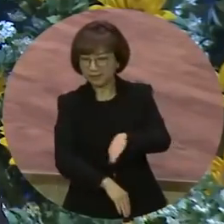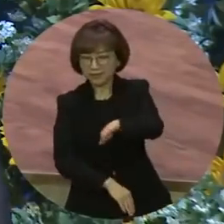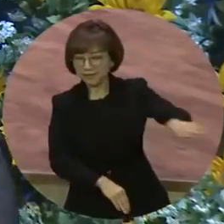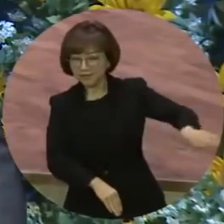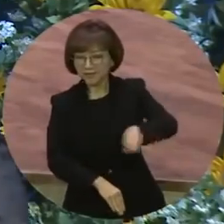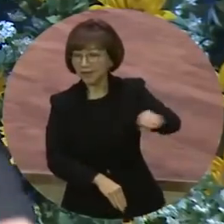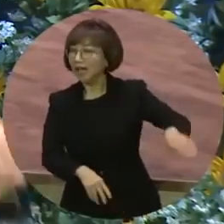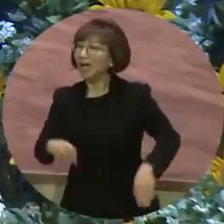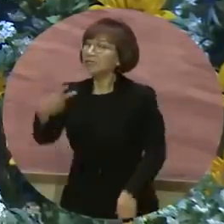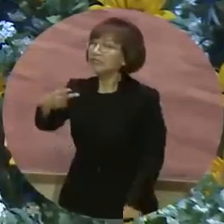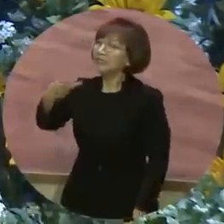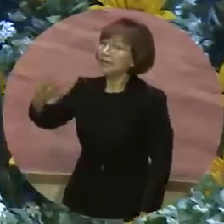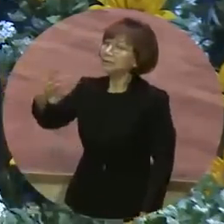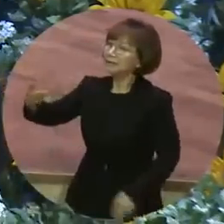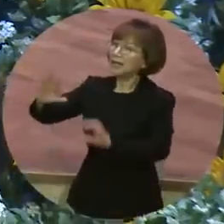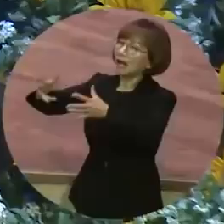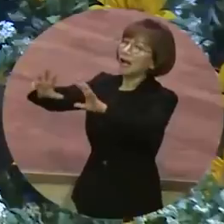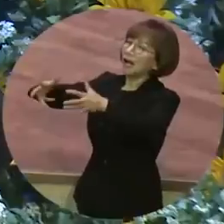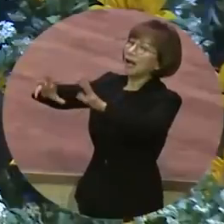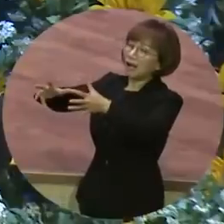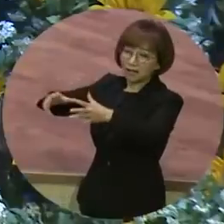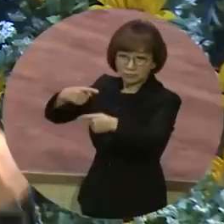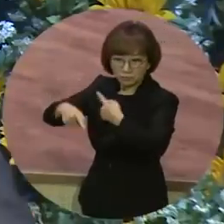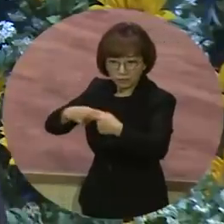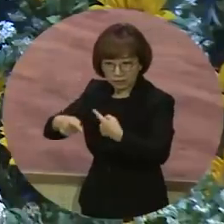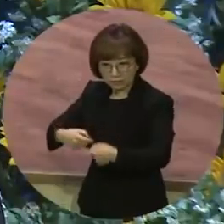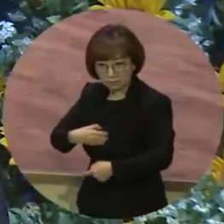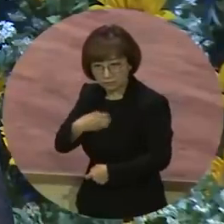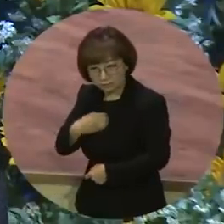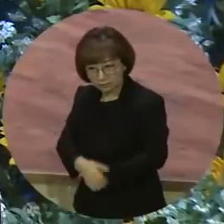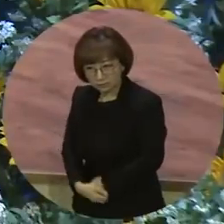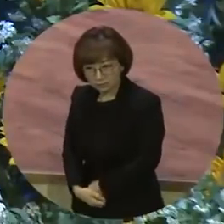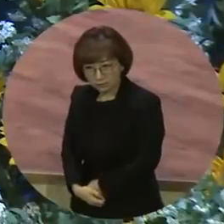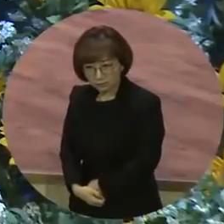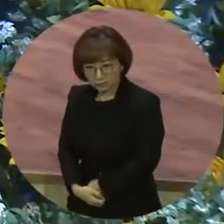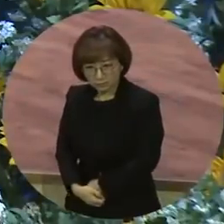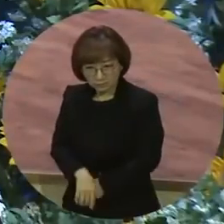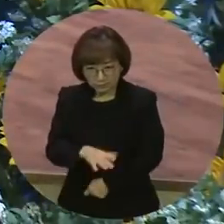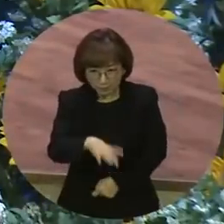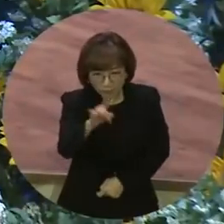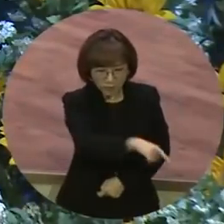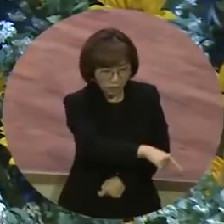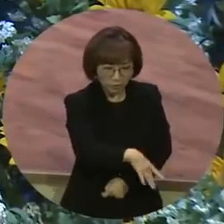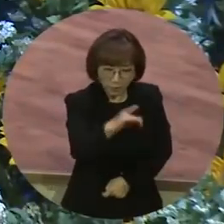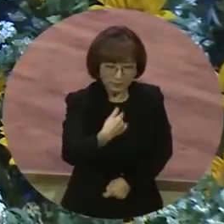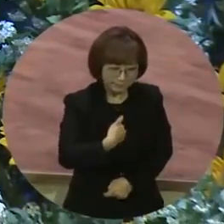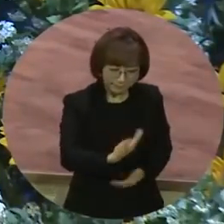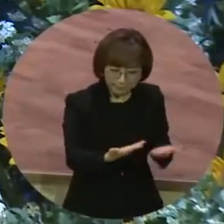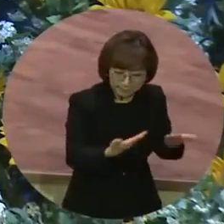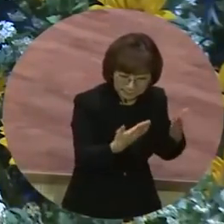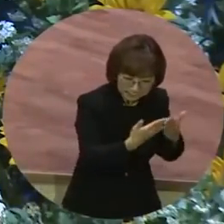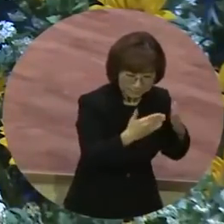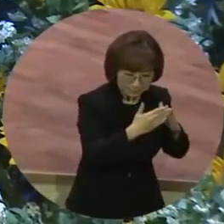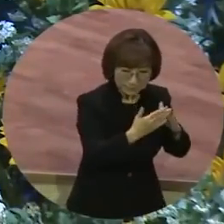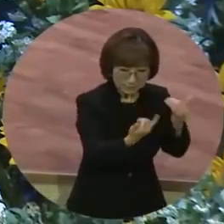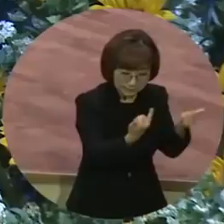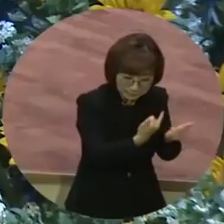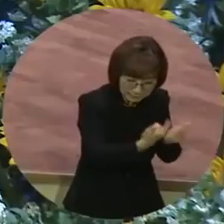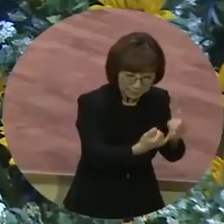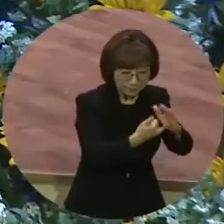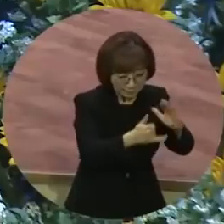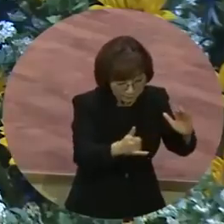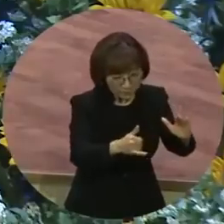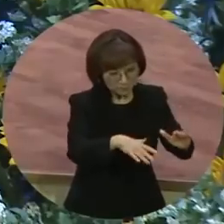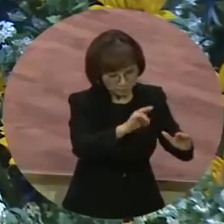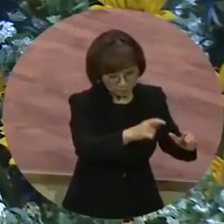무슨 237 나라를 합니까? 237 나라. 우리 가정부터 시작해서 내 직장부터 시작해서 내가 살고 있는